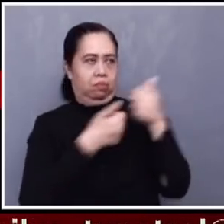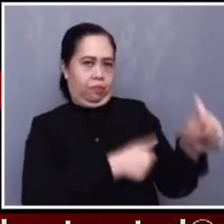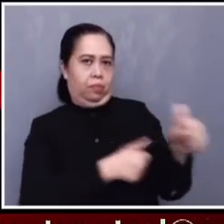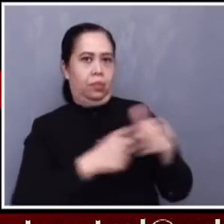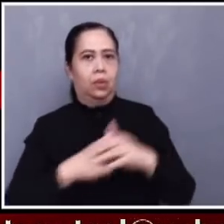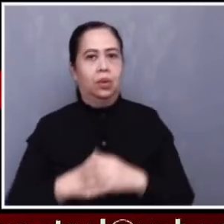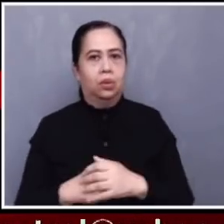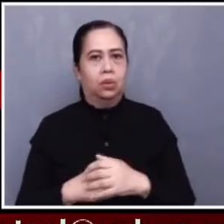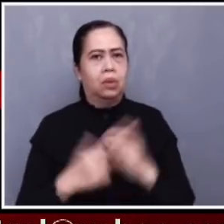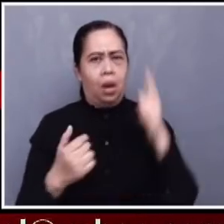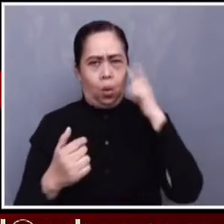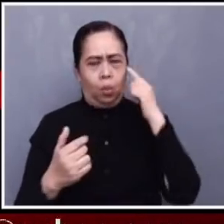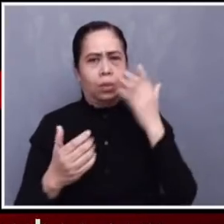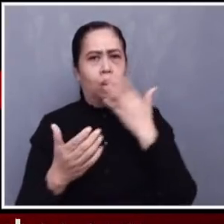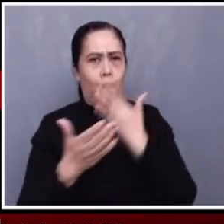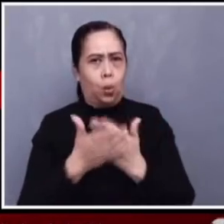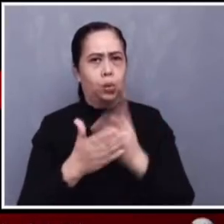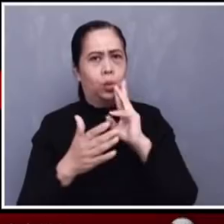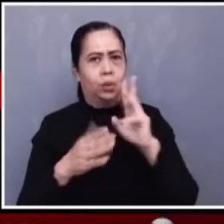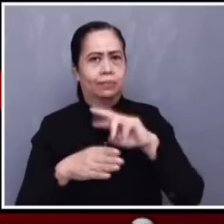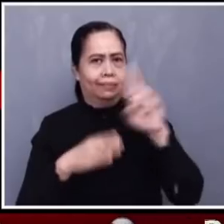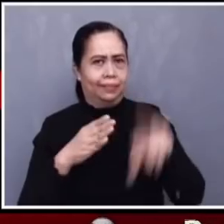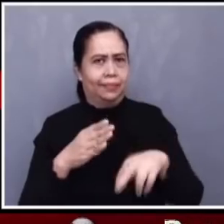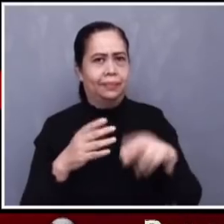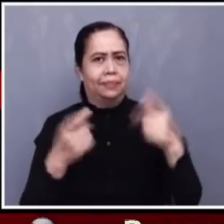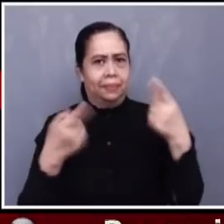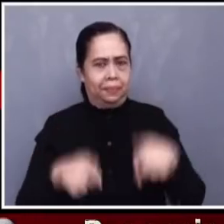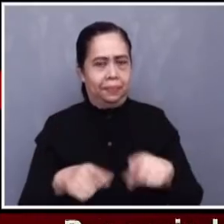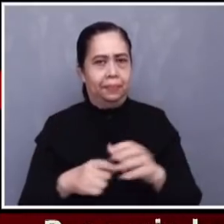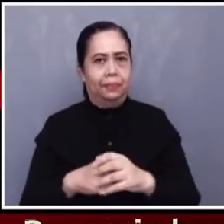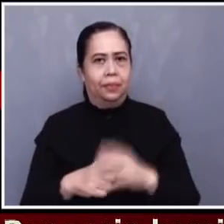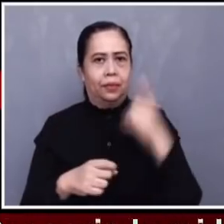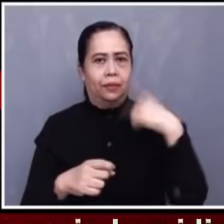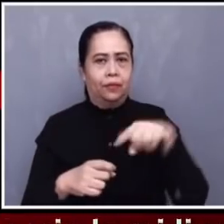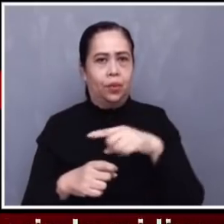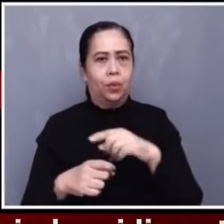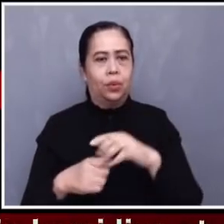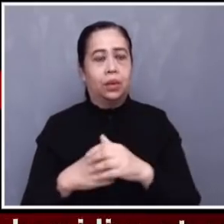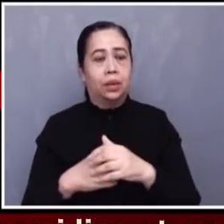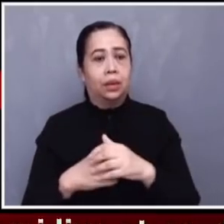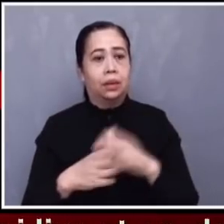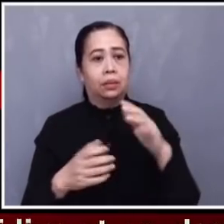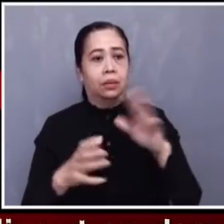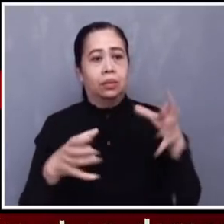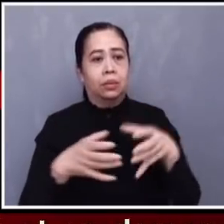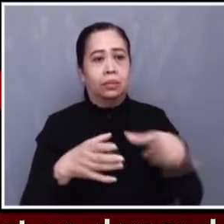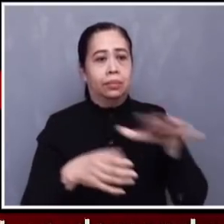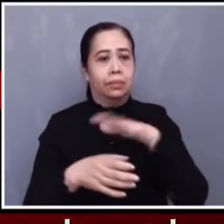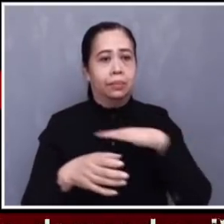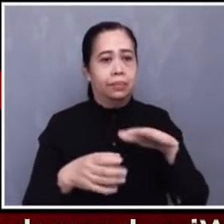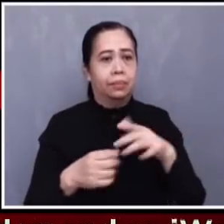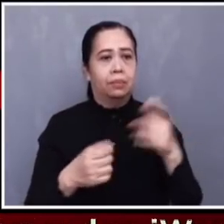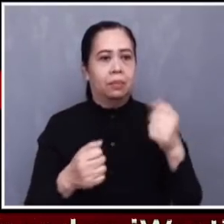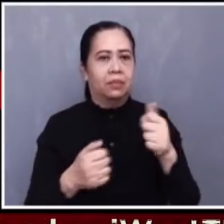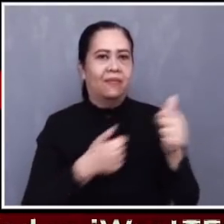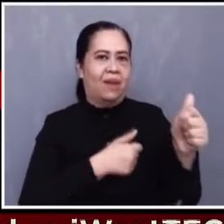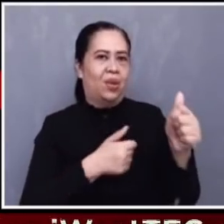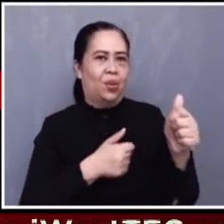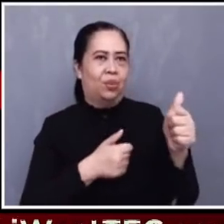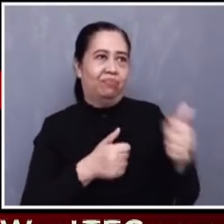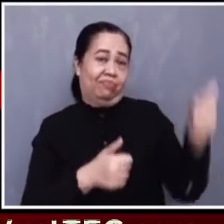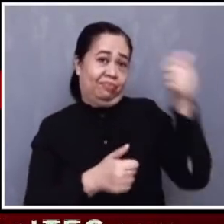something good might come out of it. In order for the both parties to function properly, I have to follow order. So that's why